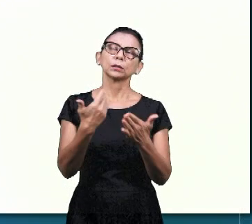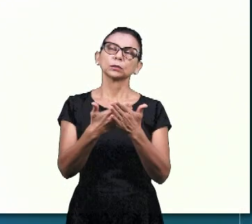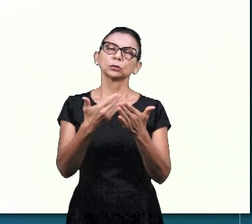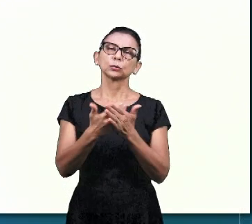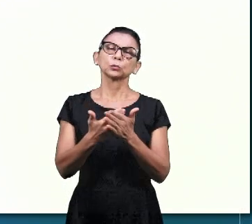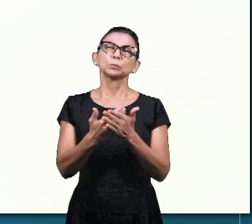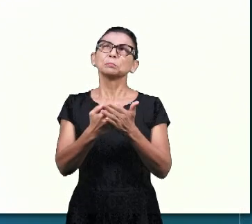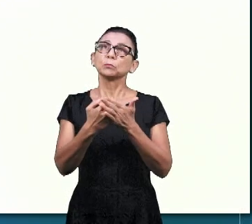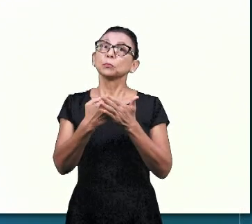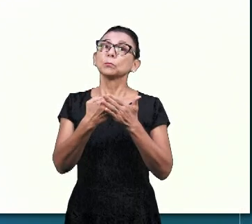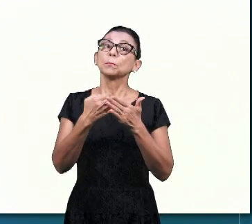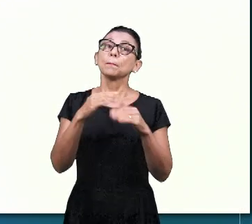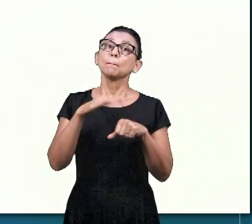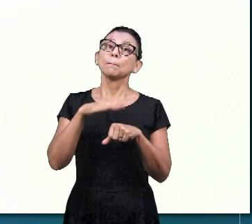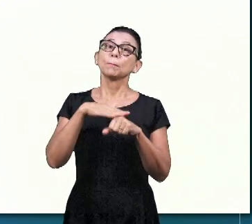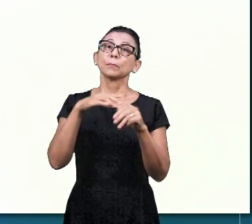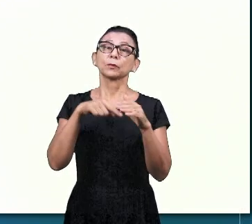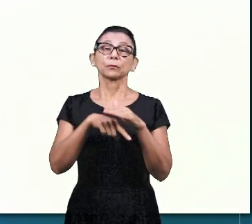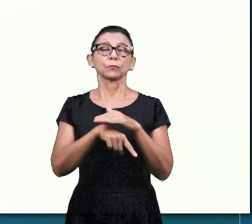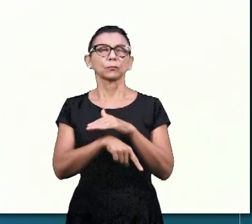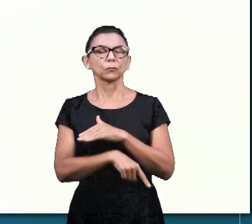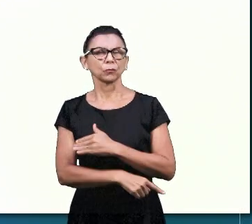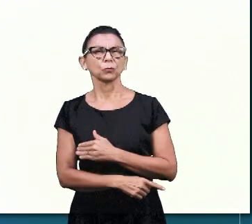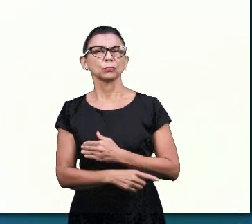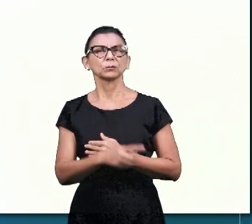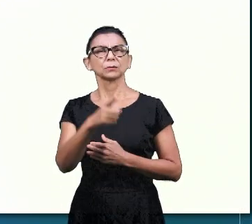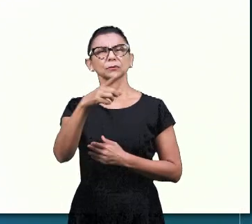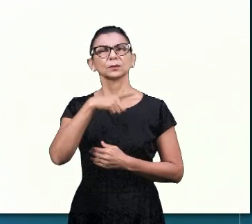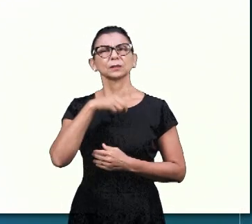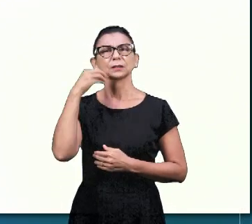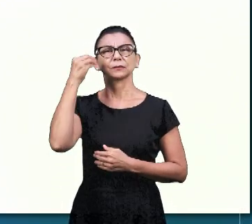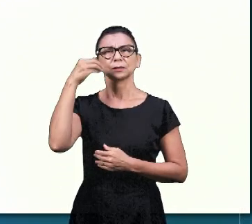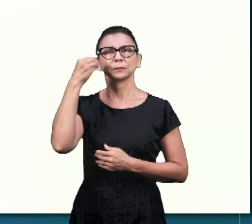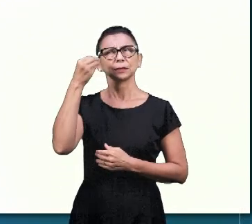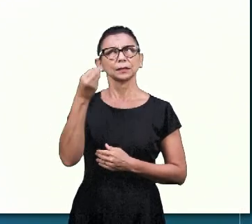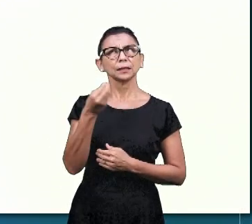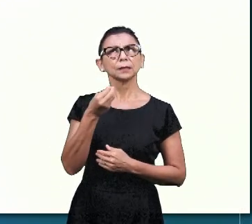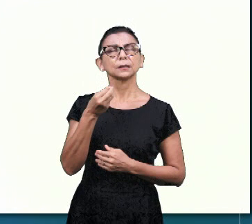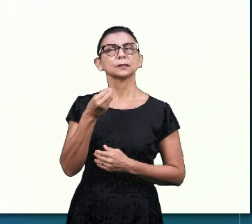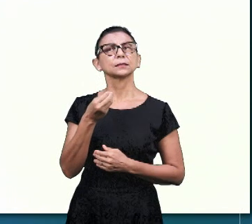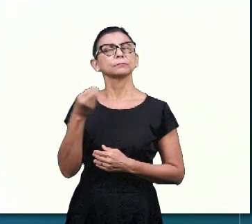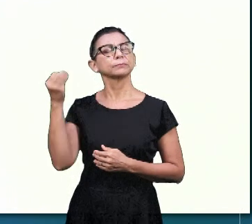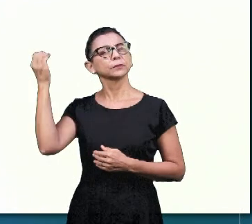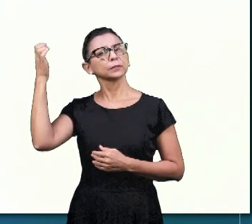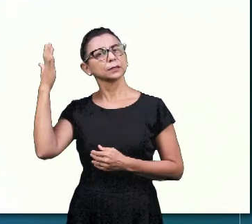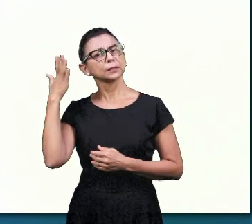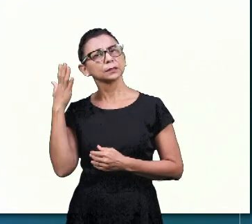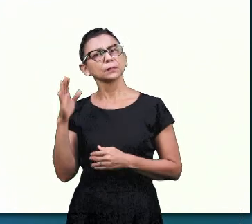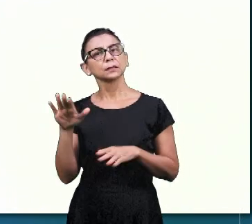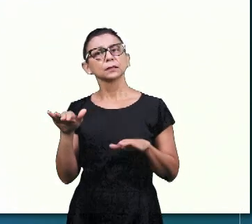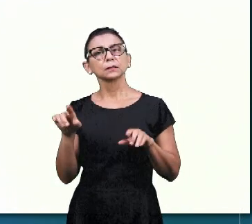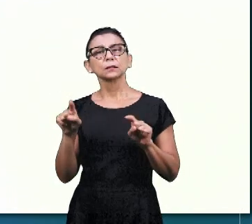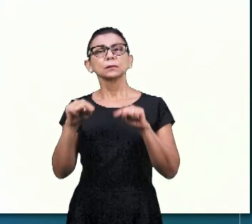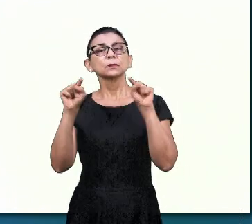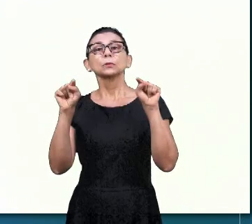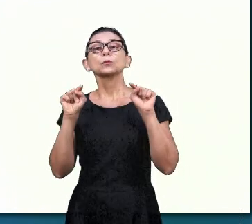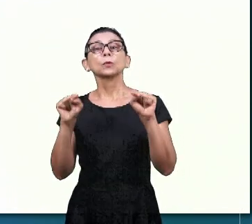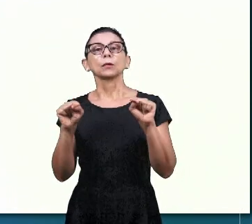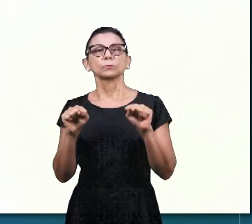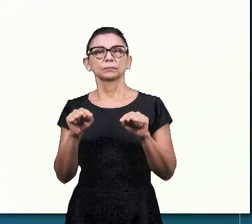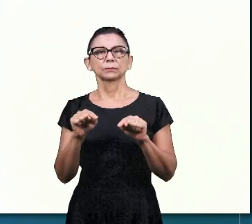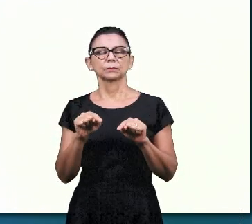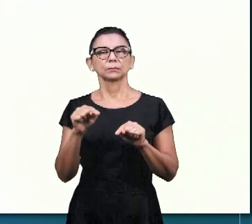été le meilleur, le plus approfondi, celui qui a apporté une expérience merveilleuse avec la révélation? Quelle a été la meilleure étude dans